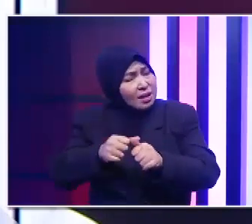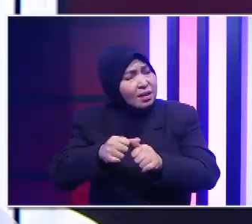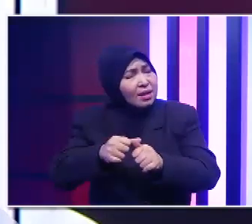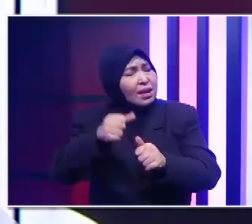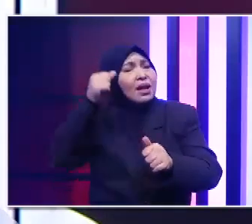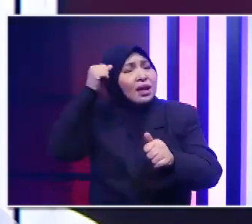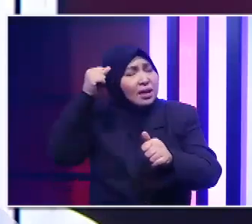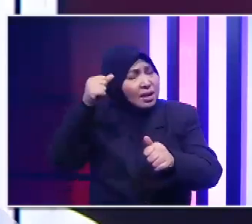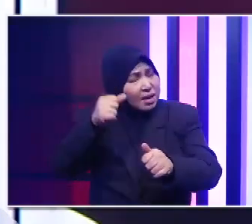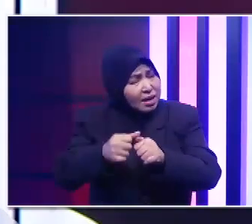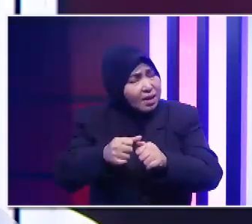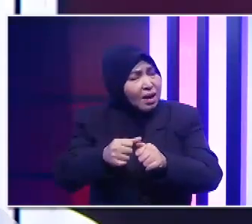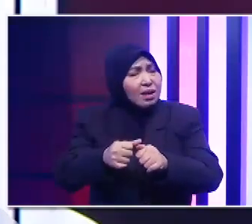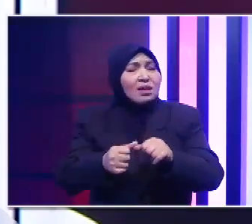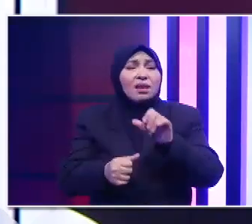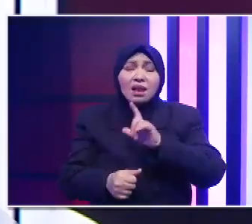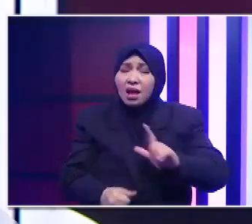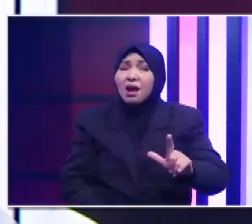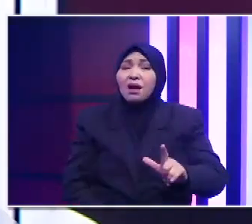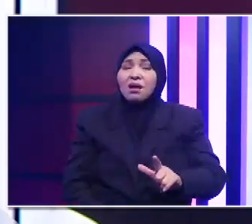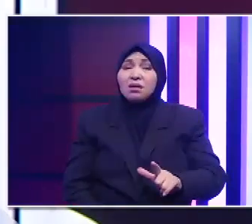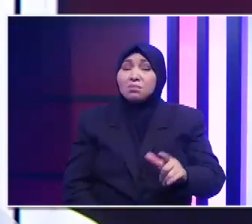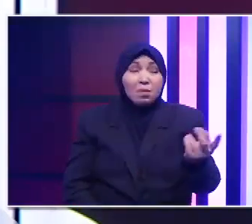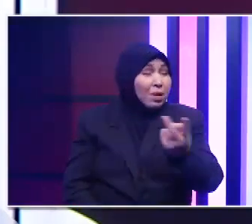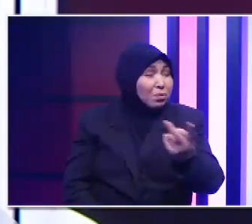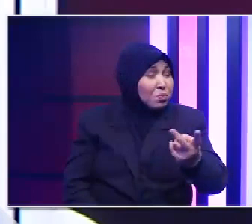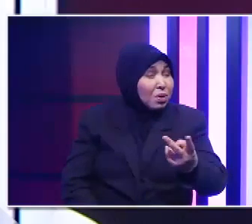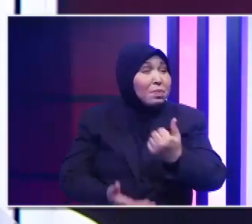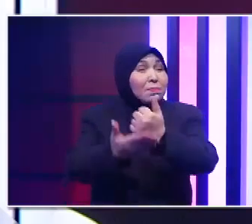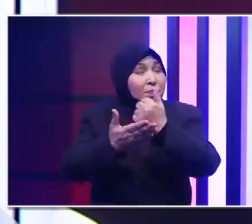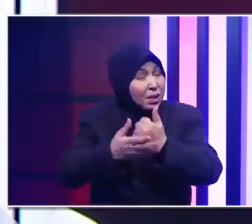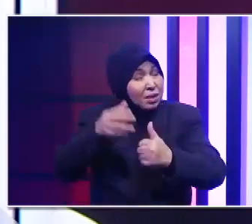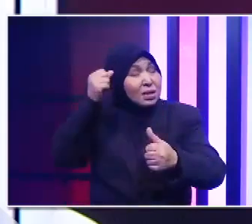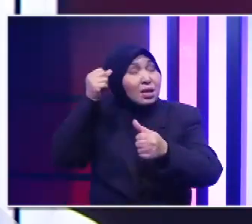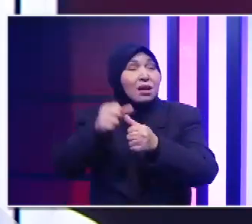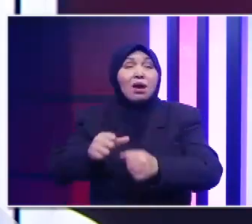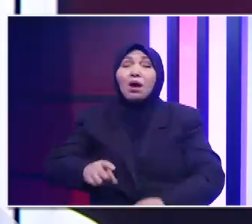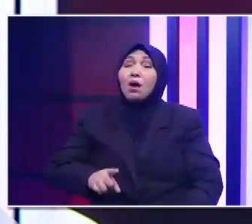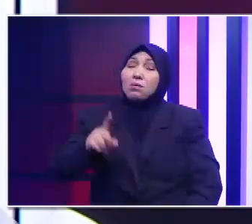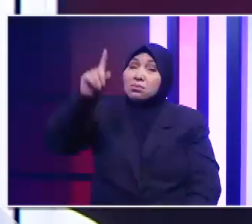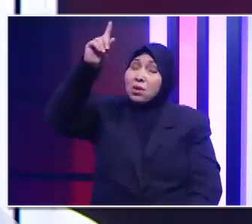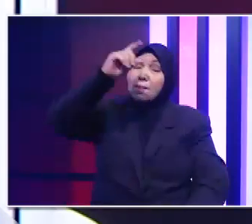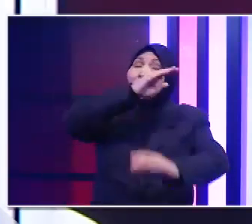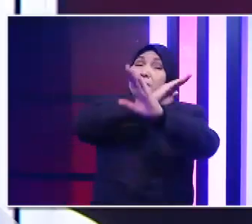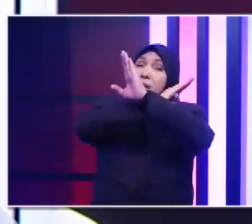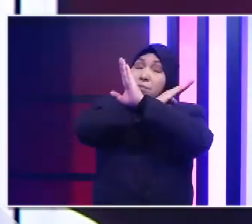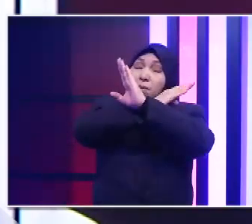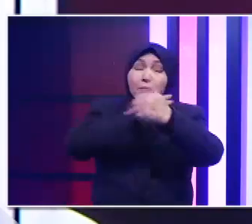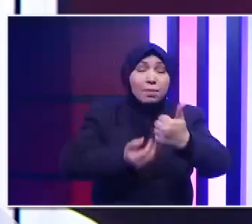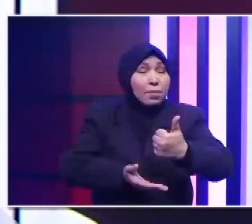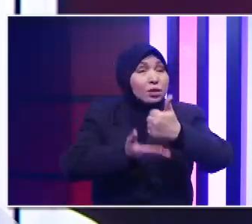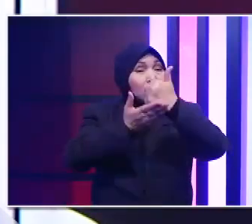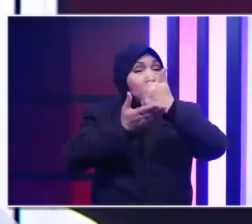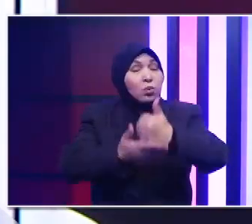allohu allohu wajib main wa soalnya kan mukminin maka ingatlah bahwa Allah adalah pelindung pembantu